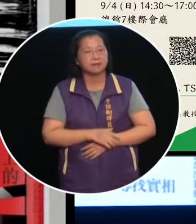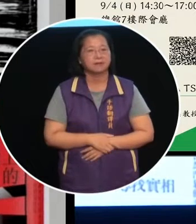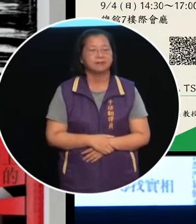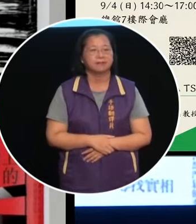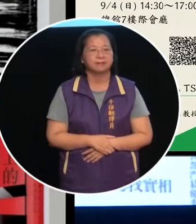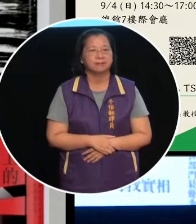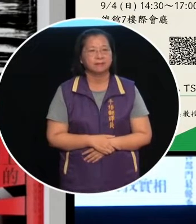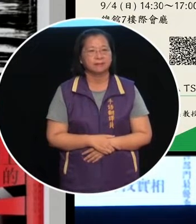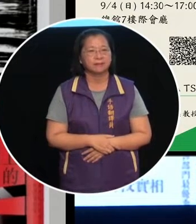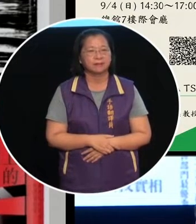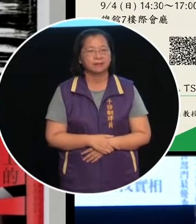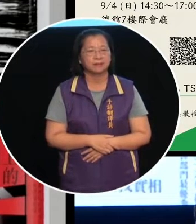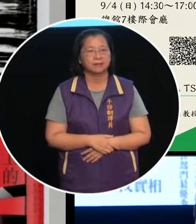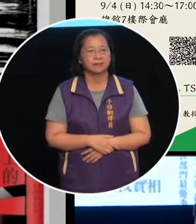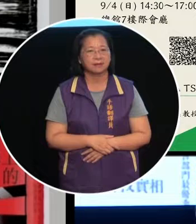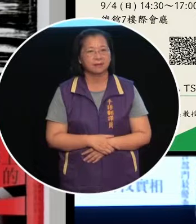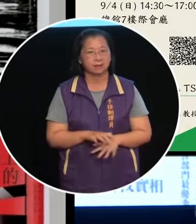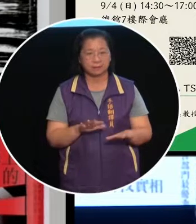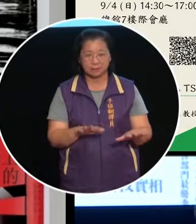到。那